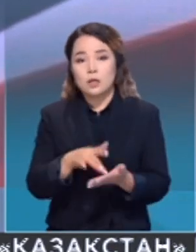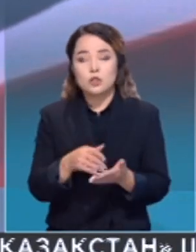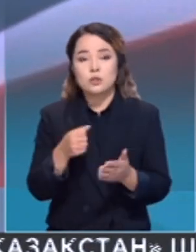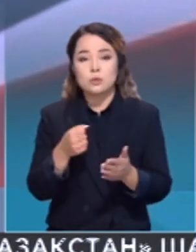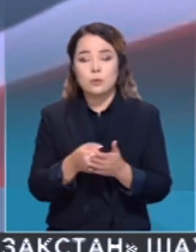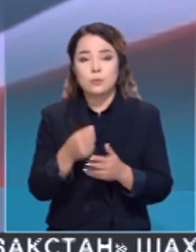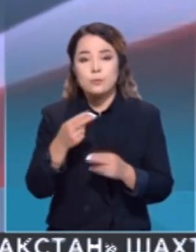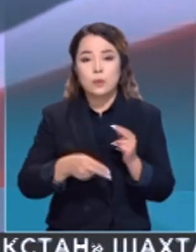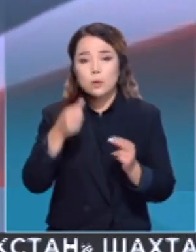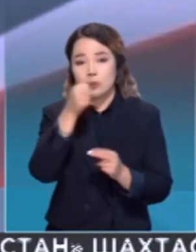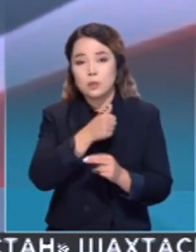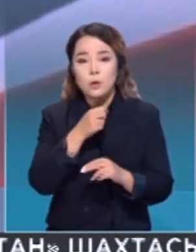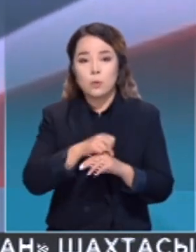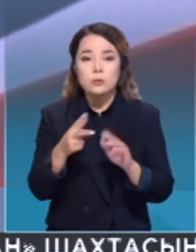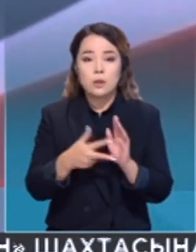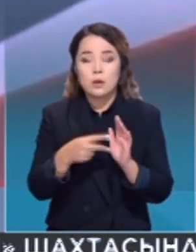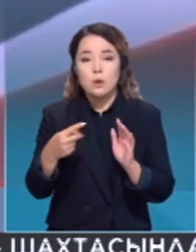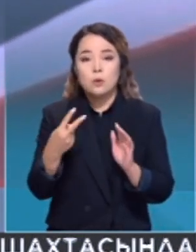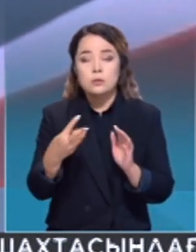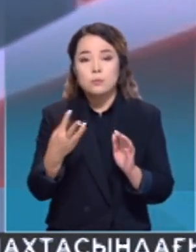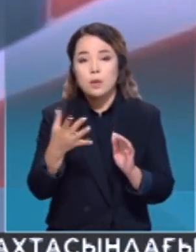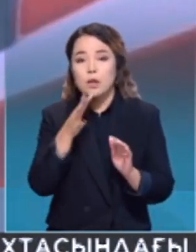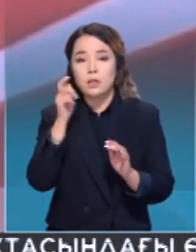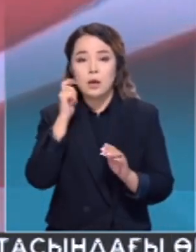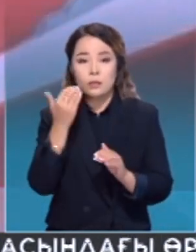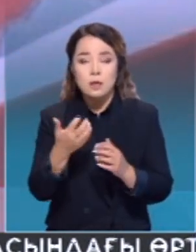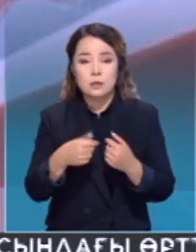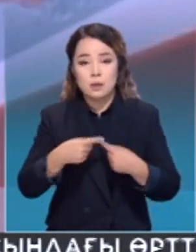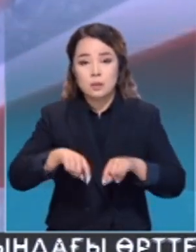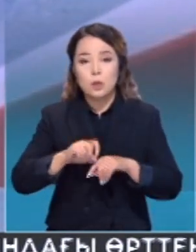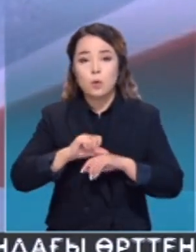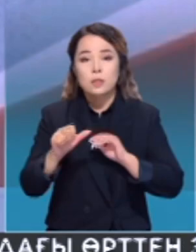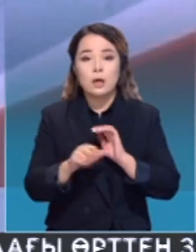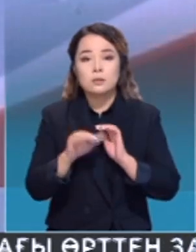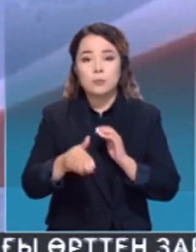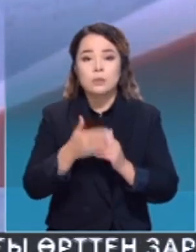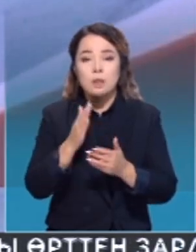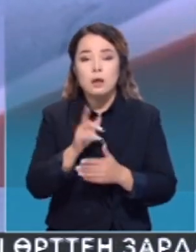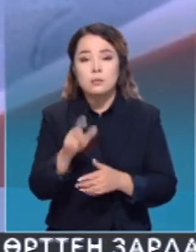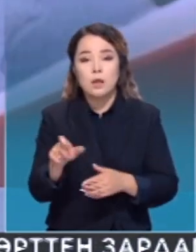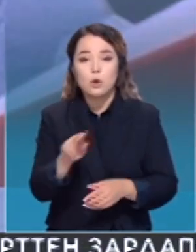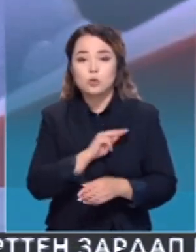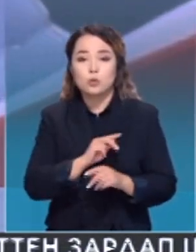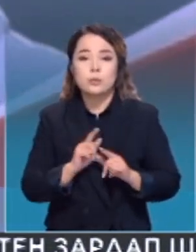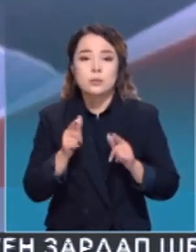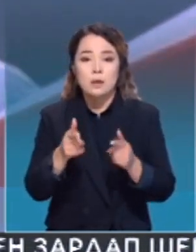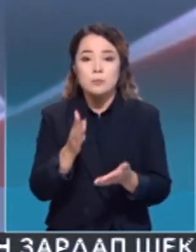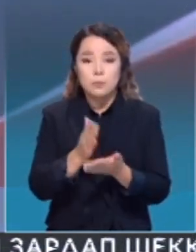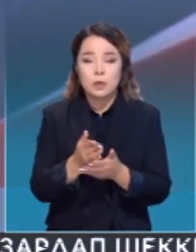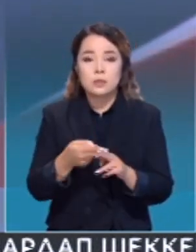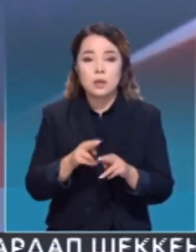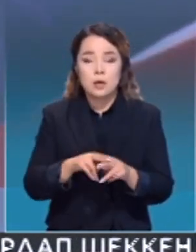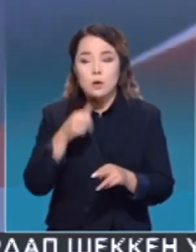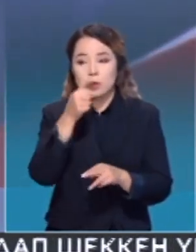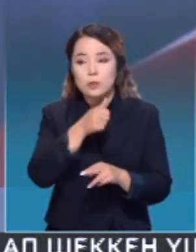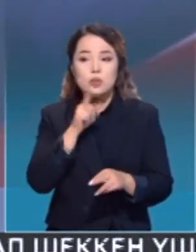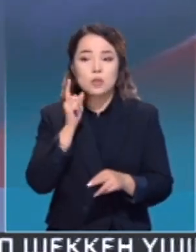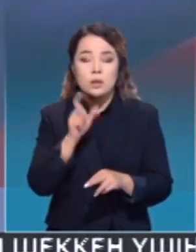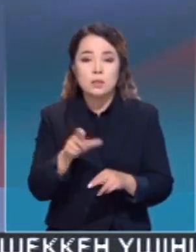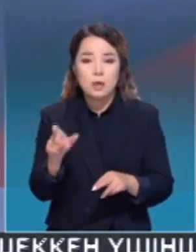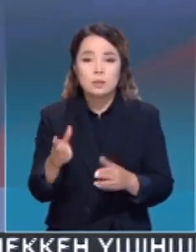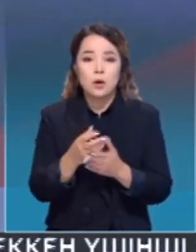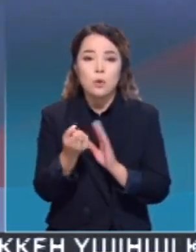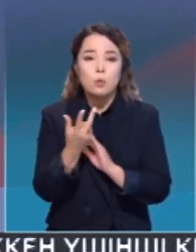Шымкентте жыл соңына дейін 18 бен 35 жас аралығындағы 16 мыңнан астам адам жұмысқа орналастырылады. Биыл жастардың 13